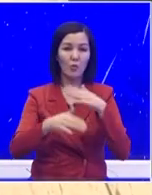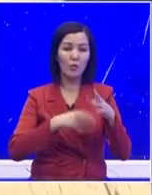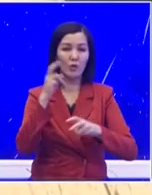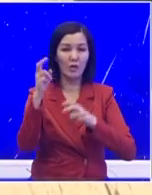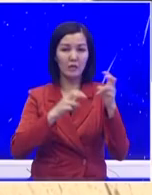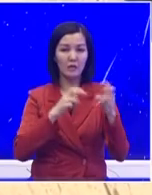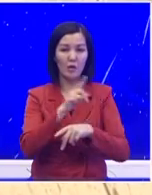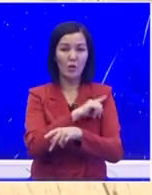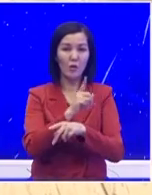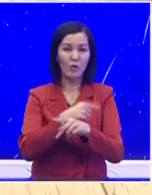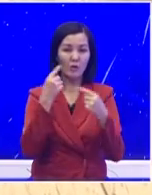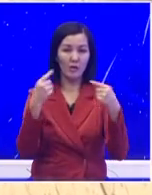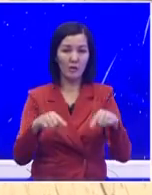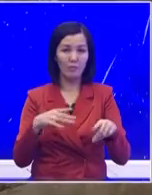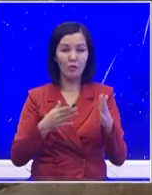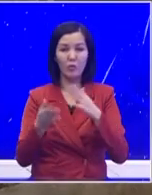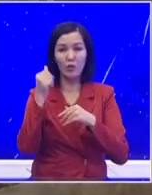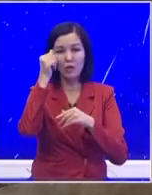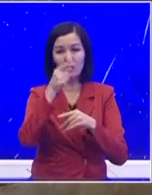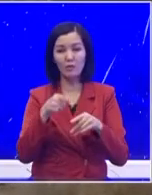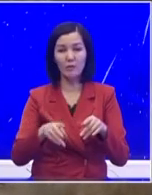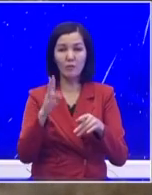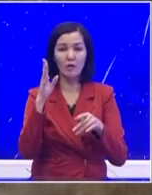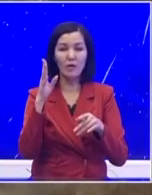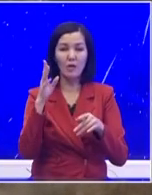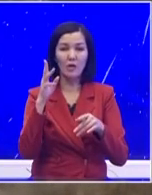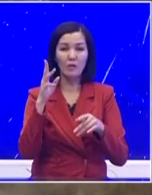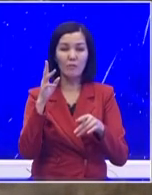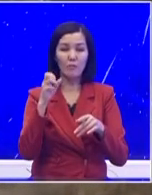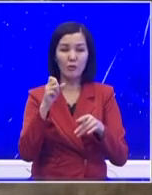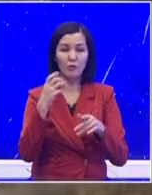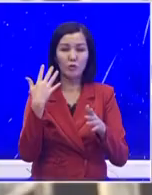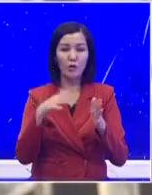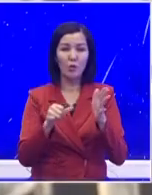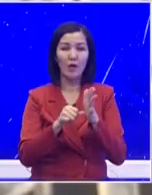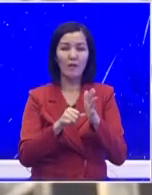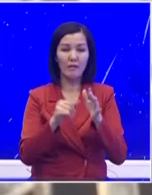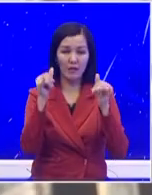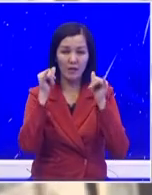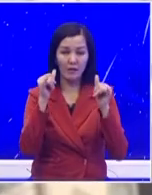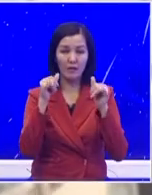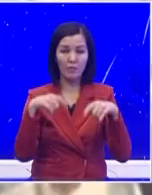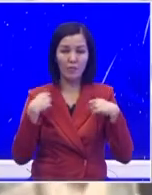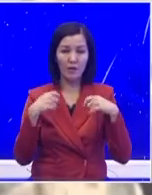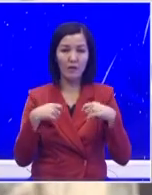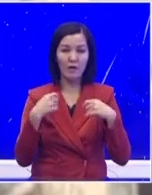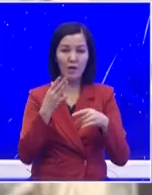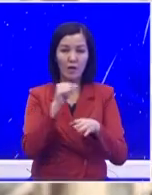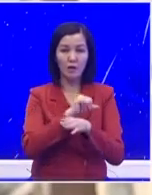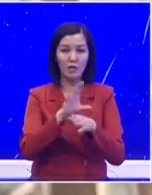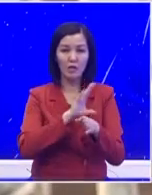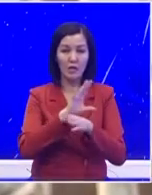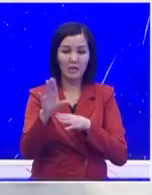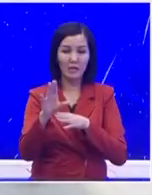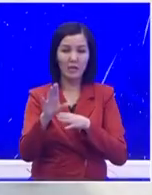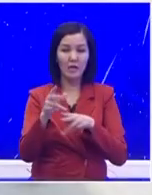кәсіпорындардың қуатын кемітеді. Өткен жылы 156 мың бас ірі қара, 264 мың бас ұсақ мал шетел асыпты.